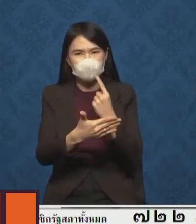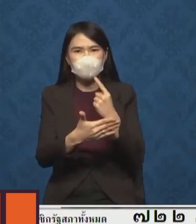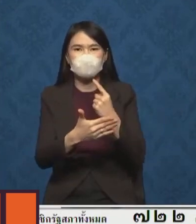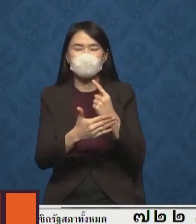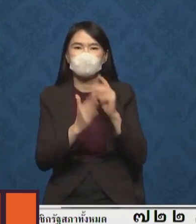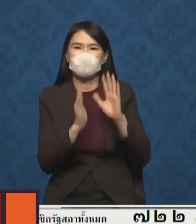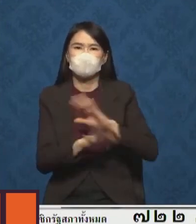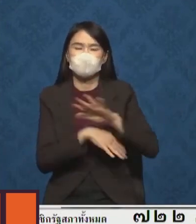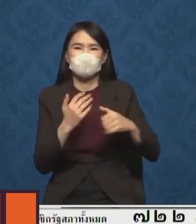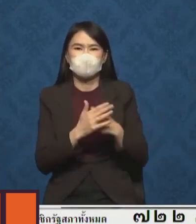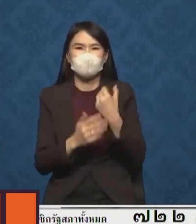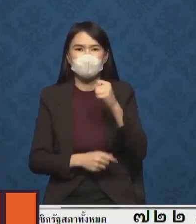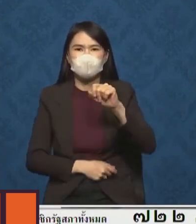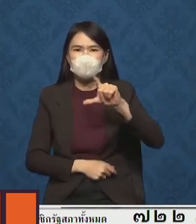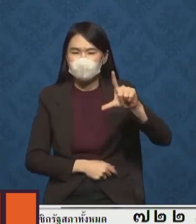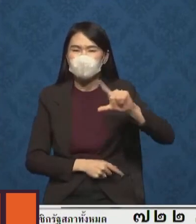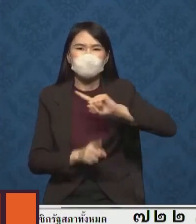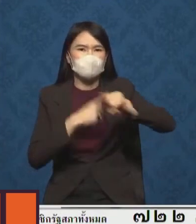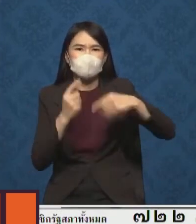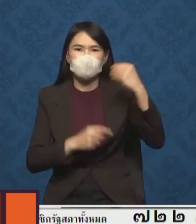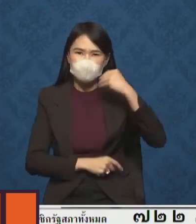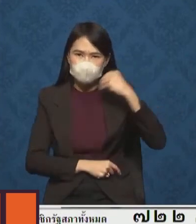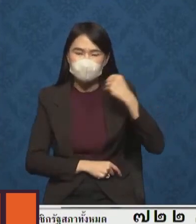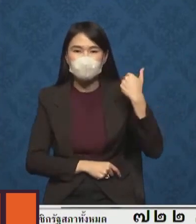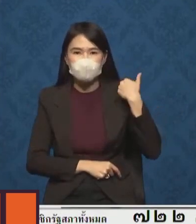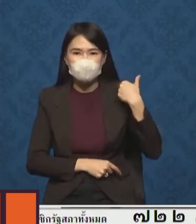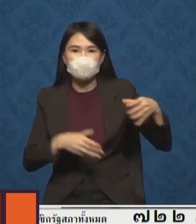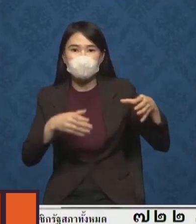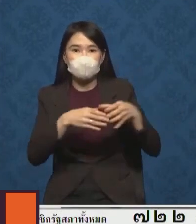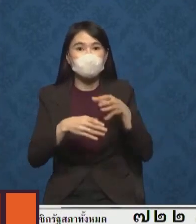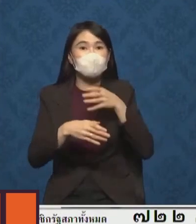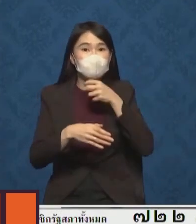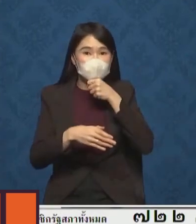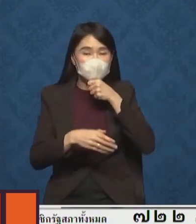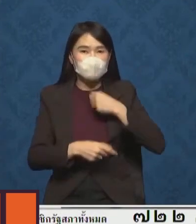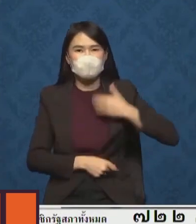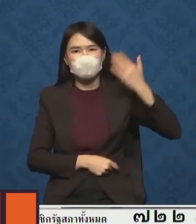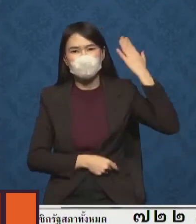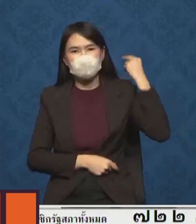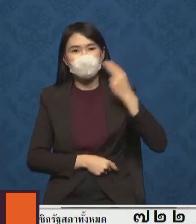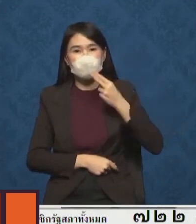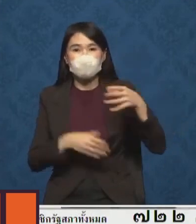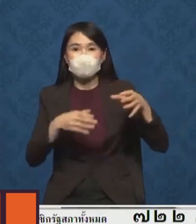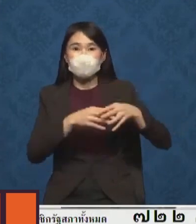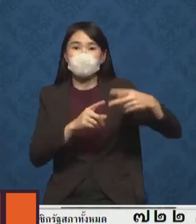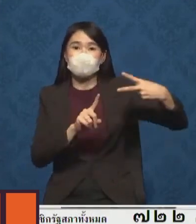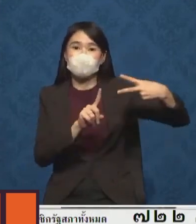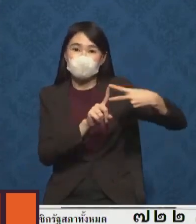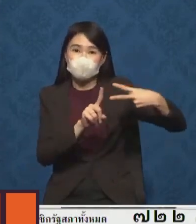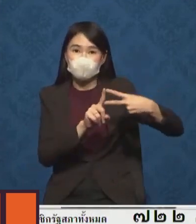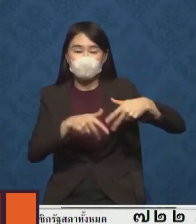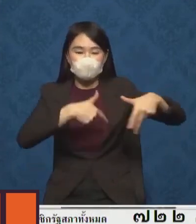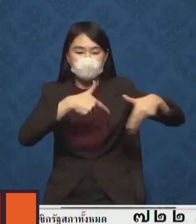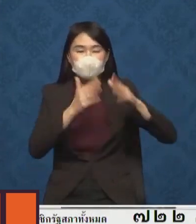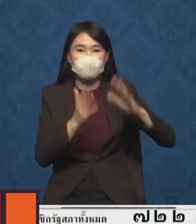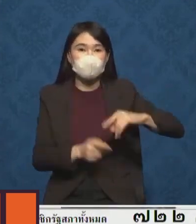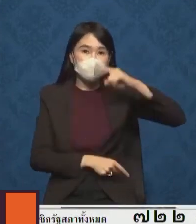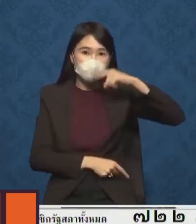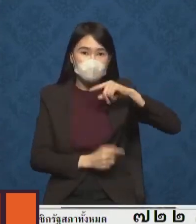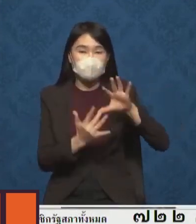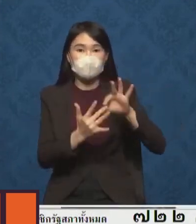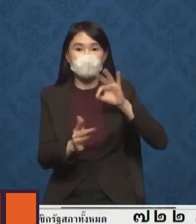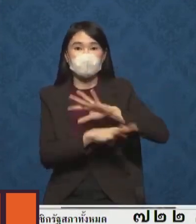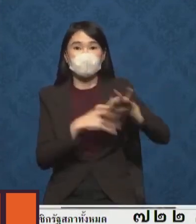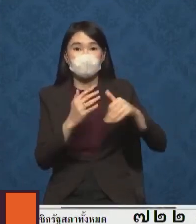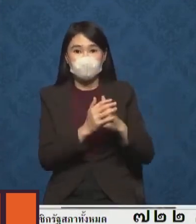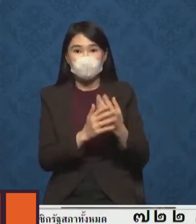ก 10 ร้านคนเกืบทุกรอบหรอพัก 9 ไรซึในอดีตสมยพักอนาคตใหม่นั้นมีพี่น้ประชาชนเลือกเข้ามา